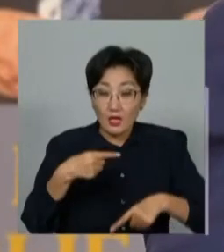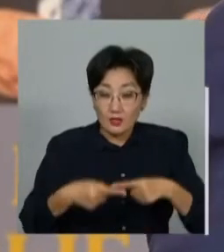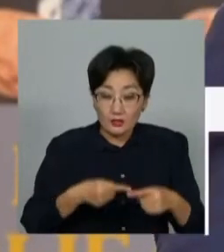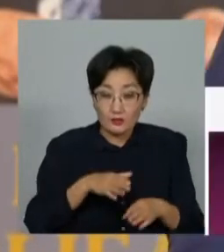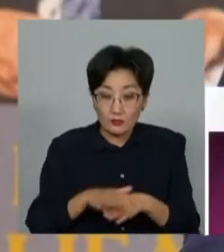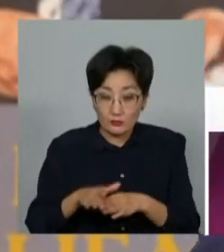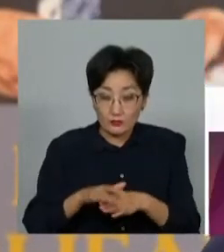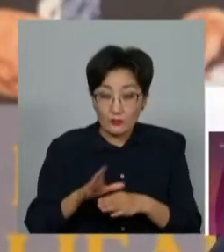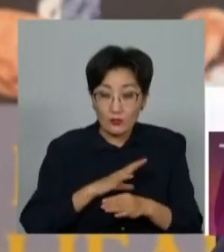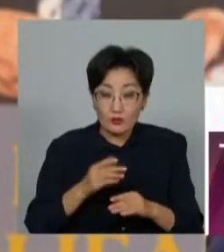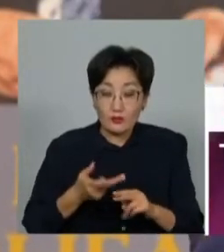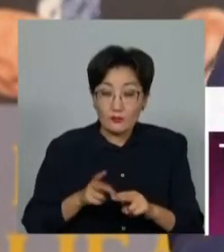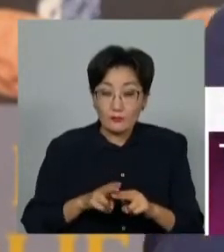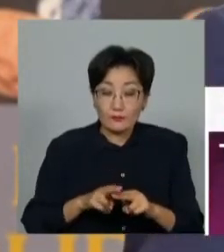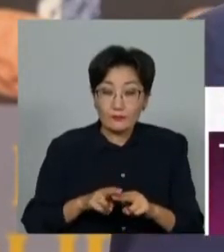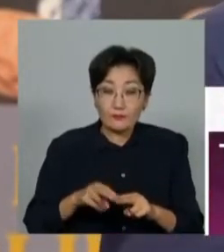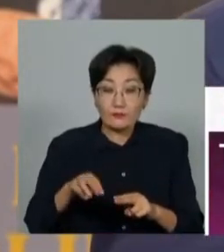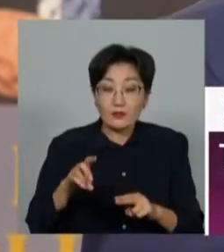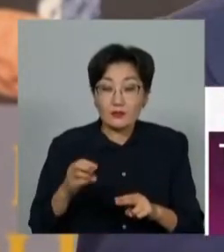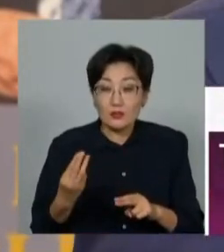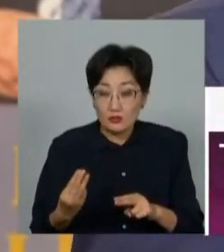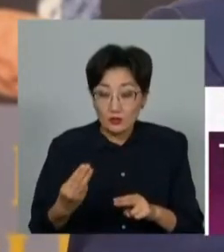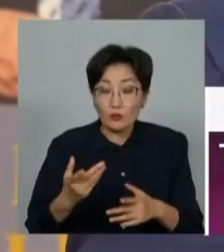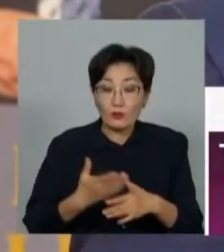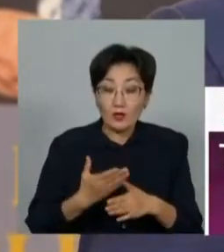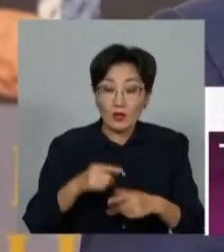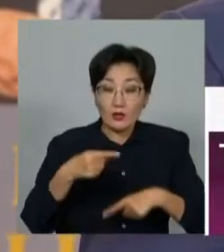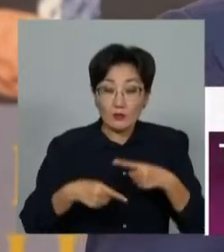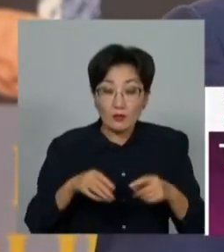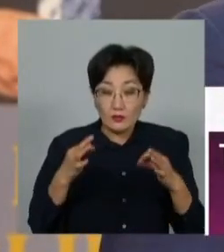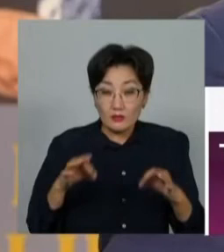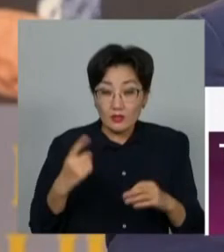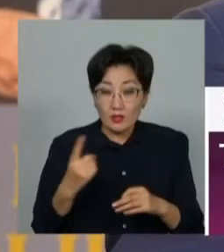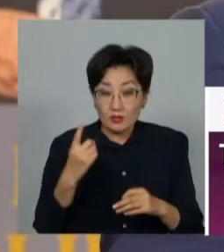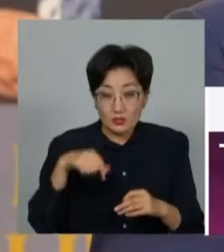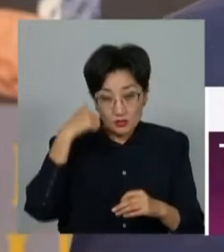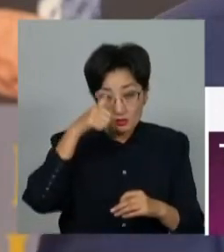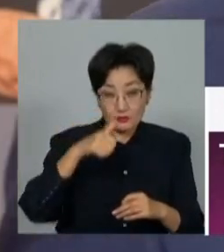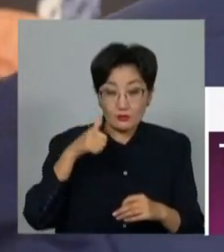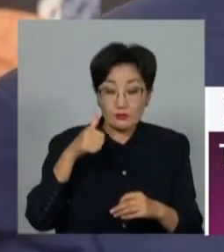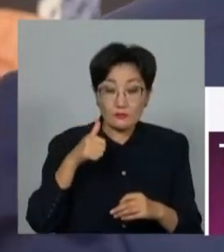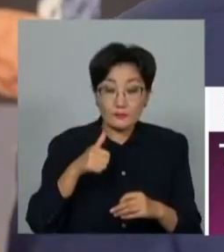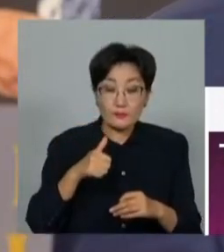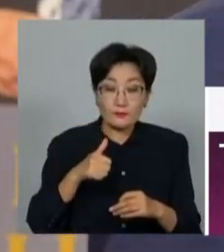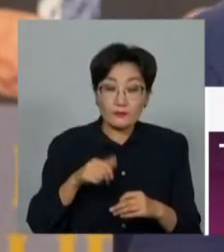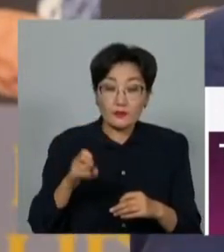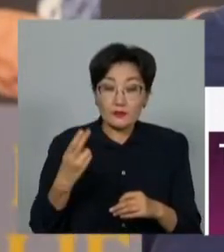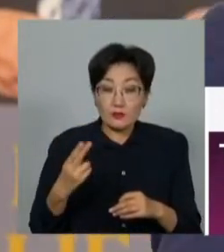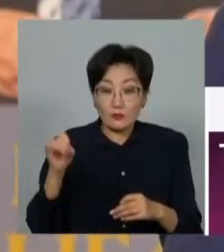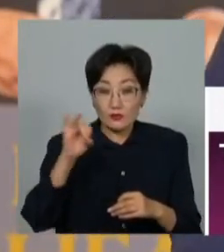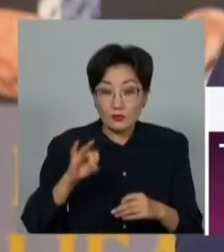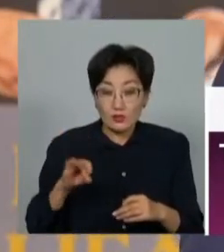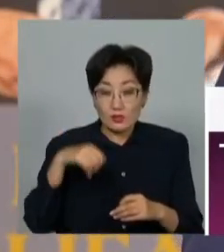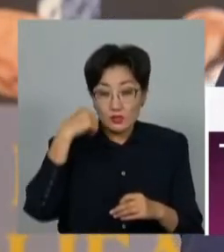болмаған дәрежеге көтерілді. Манекенің ықпалымен тәуелсіздіктің алғаш жылдарында ұлттық тарих